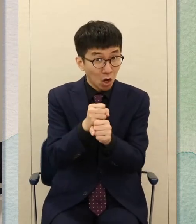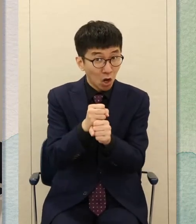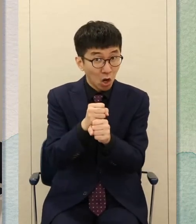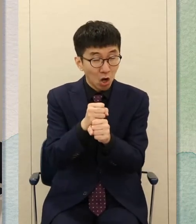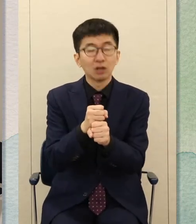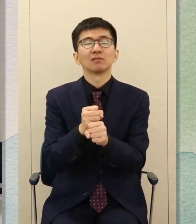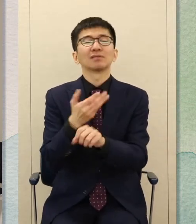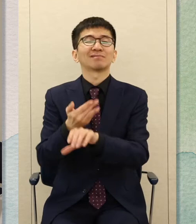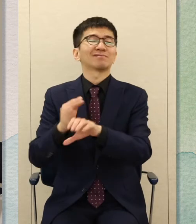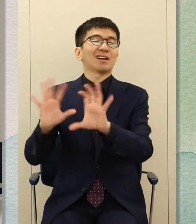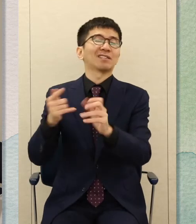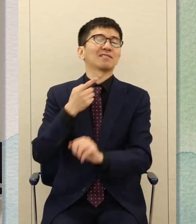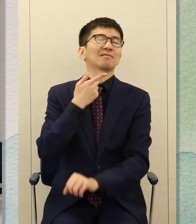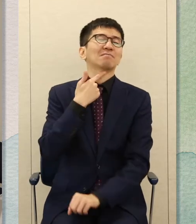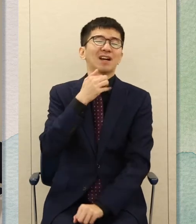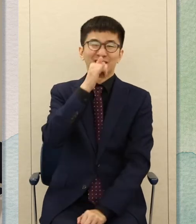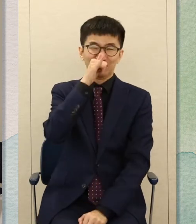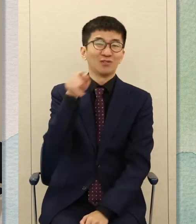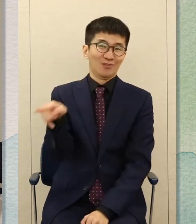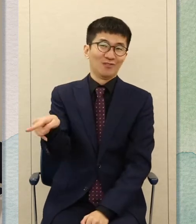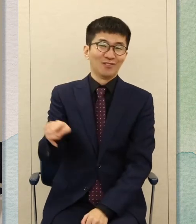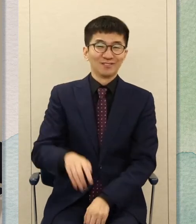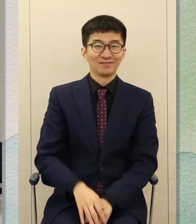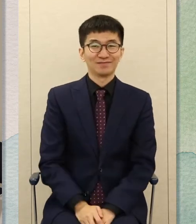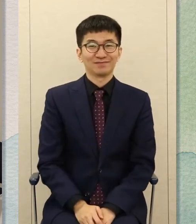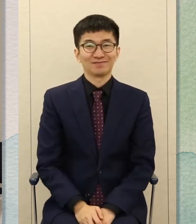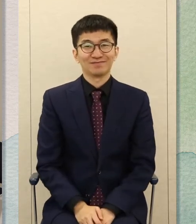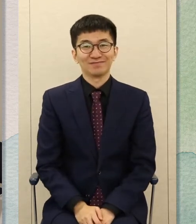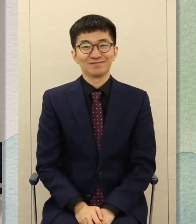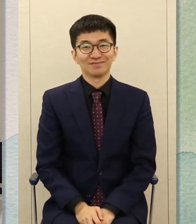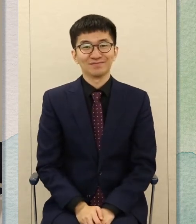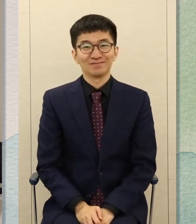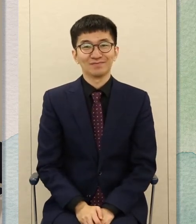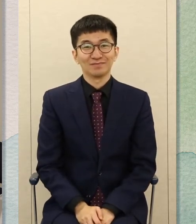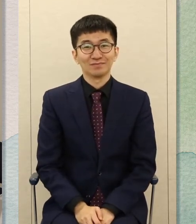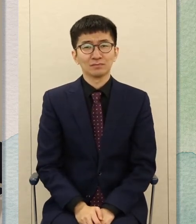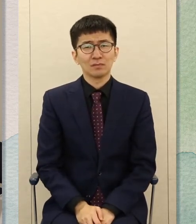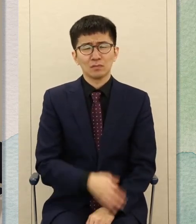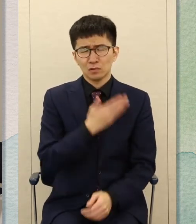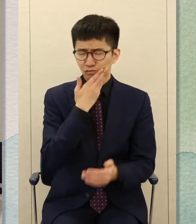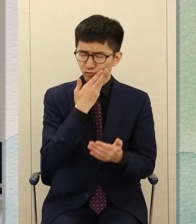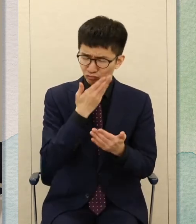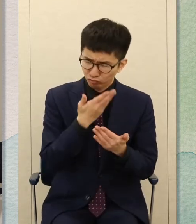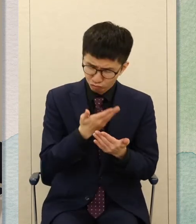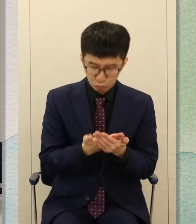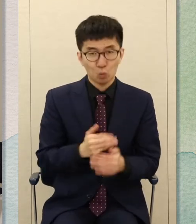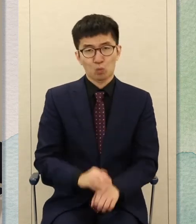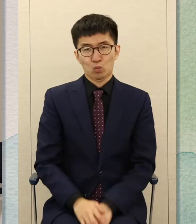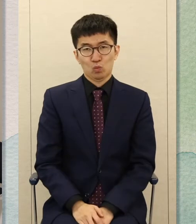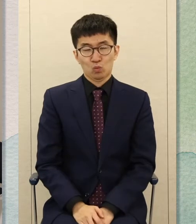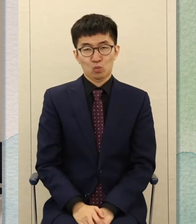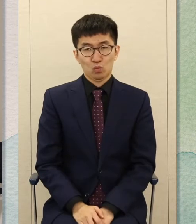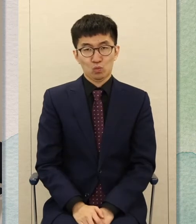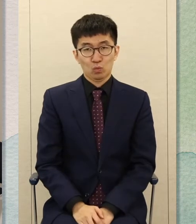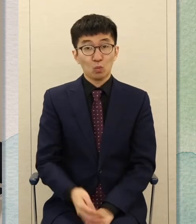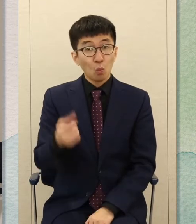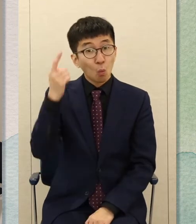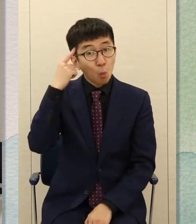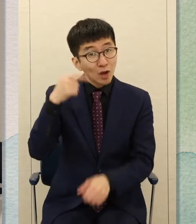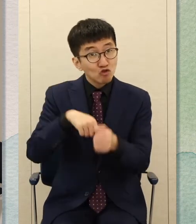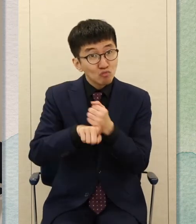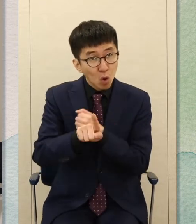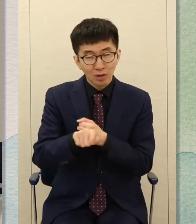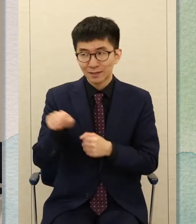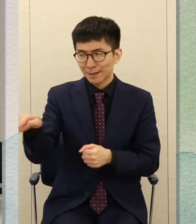분들 주도하에서 그냥 해버리는 거죠. 예. 그거는, 예, 굉장히 중요한 것 중에 하나거든요. 왜냐하면, 예,